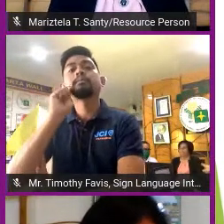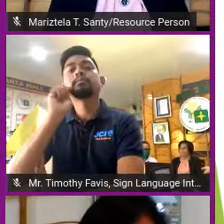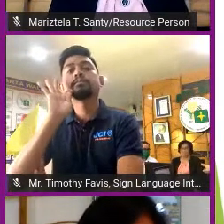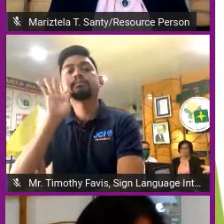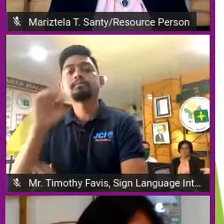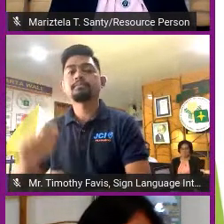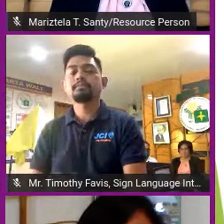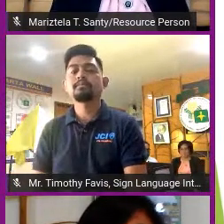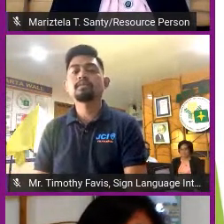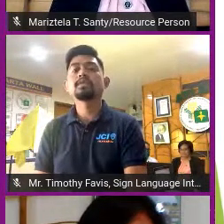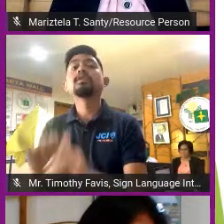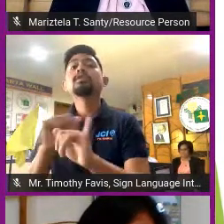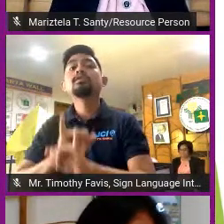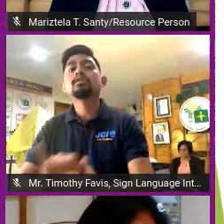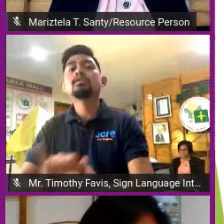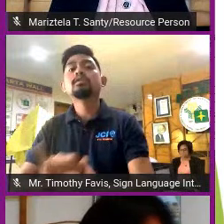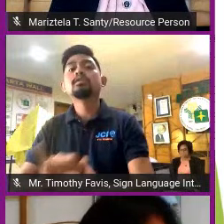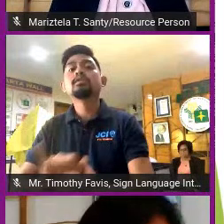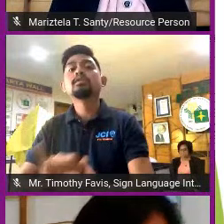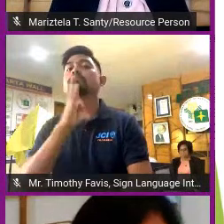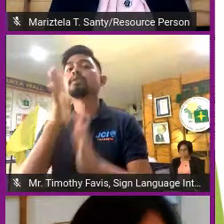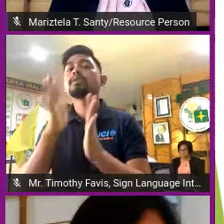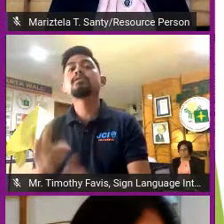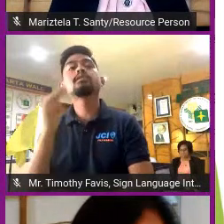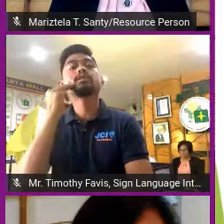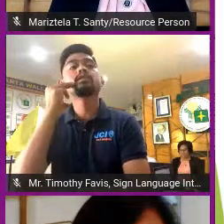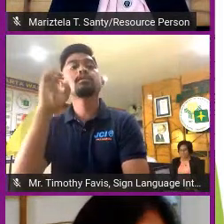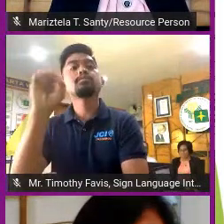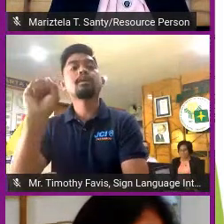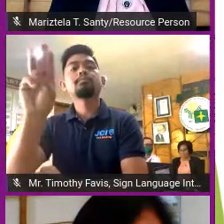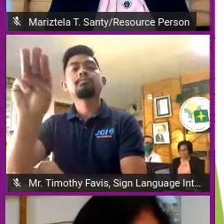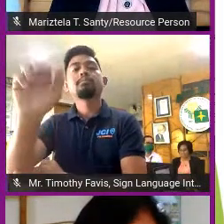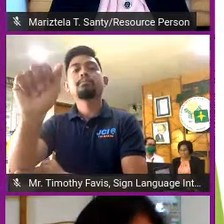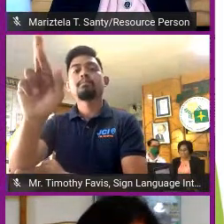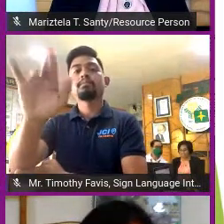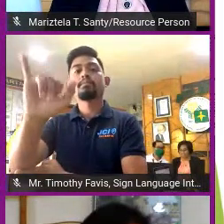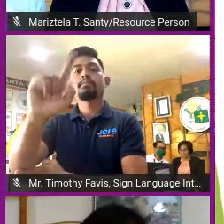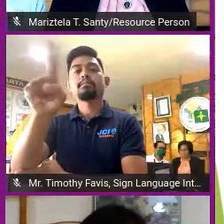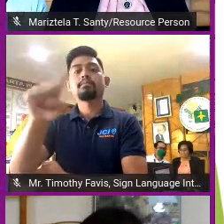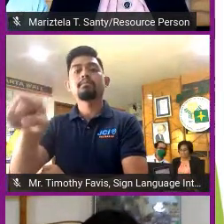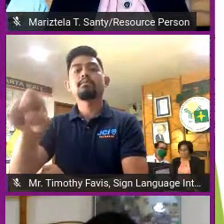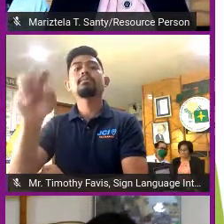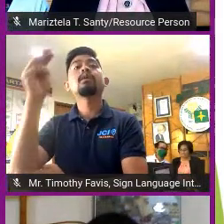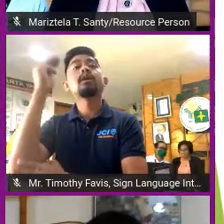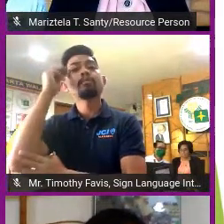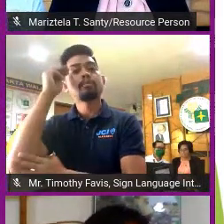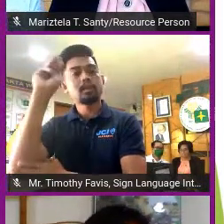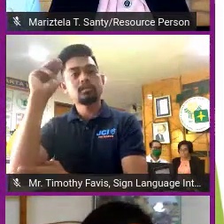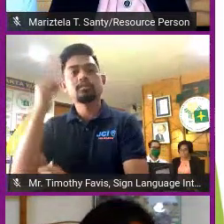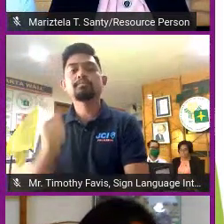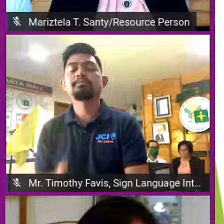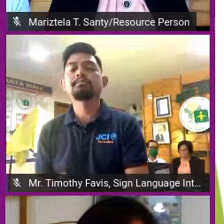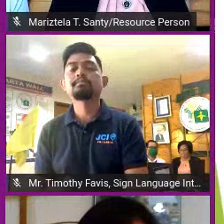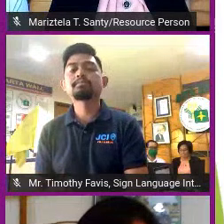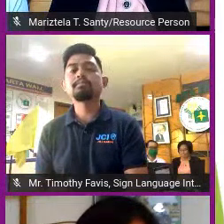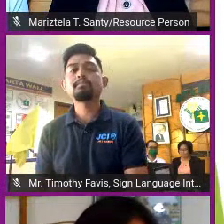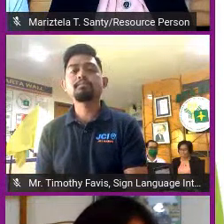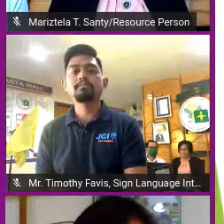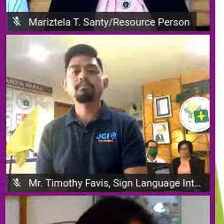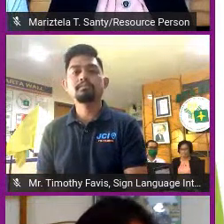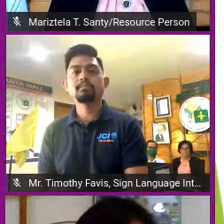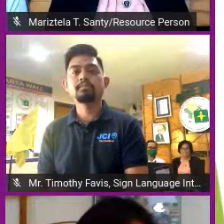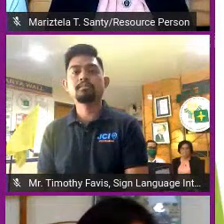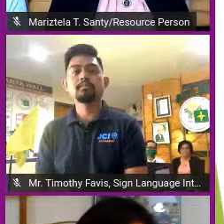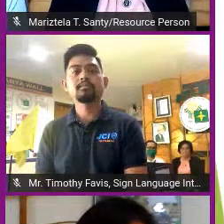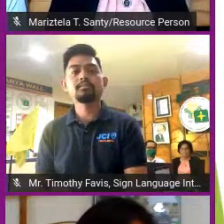si Ma'am Maris. So bago po natin ibigay ang lecture proper, nais ko lang pong ilahad sa inyo